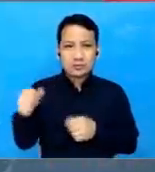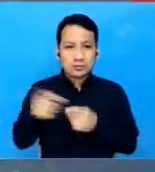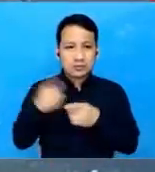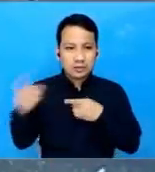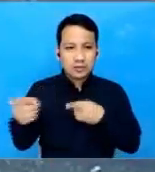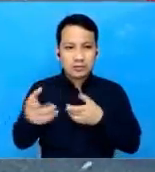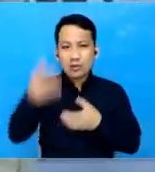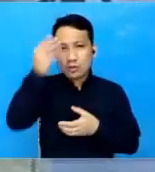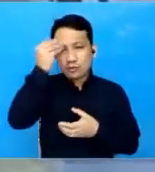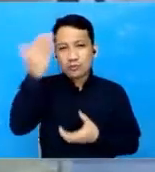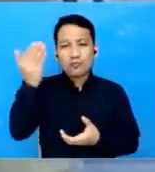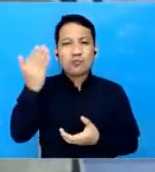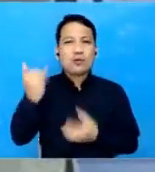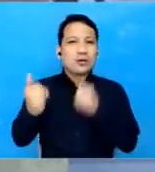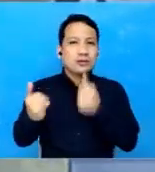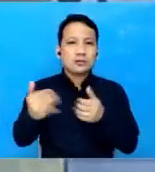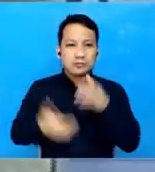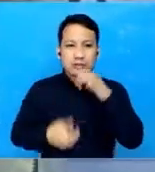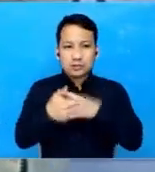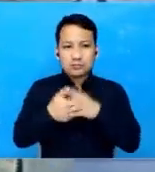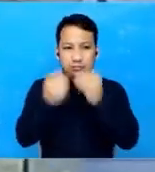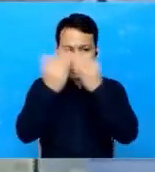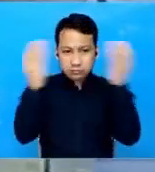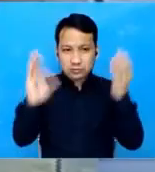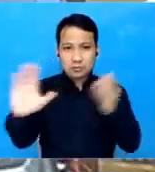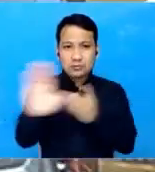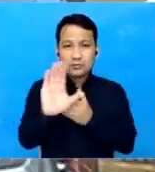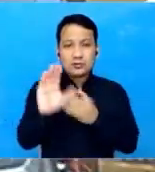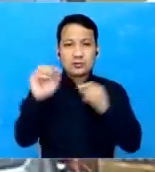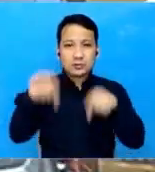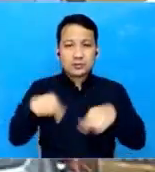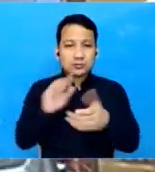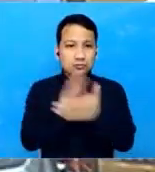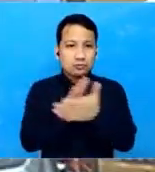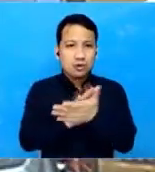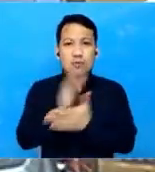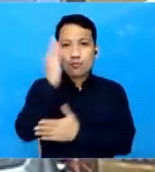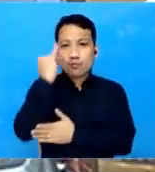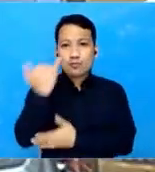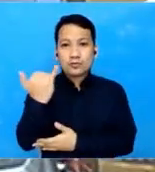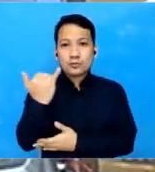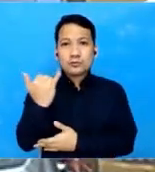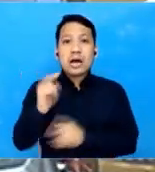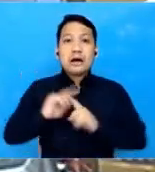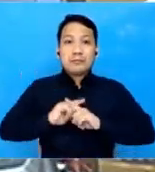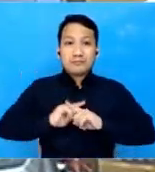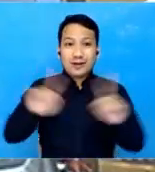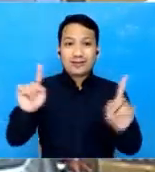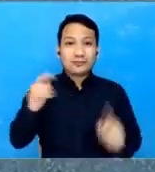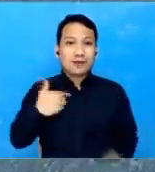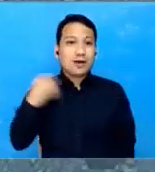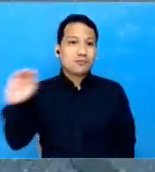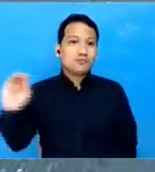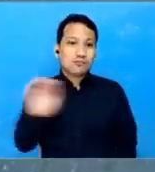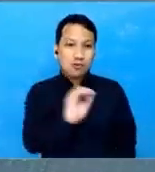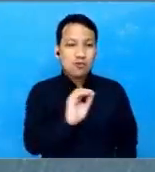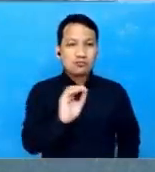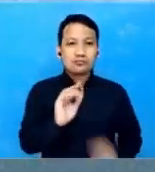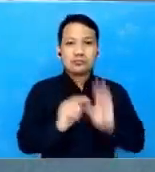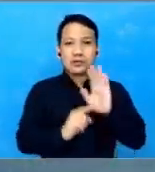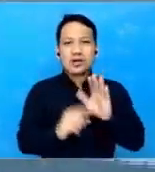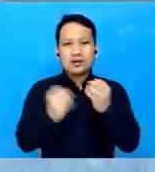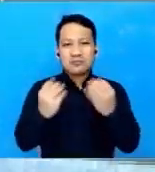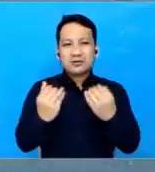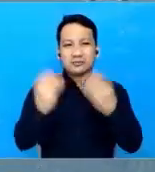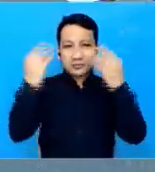hindi pa rin pwedeng ilabas ang mga bata para pumasok sa eskwela. Pero hanggang ngayon, kanya-kanyang diskarte pa rin ng maraming guro